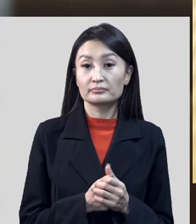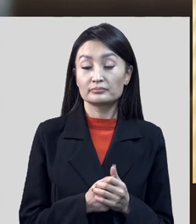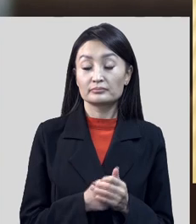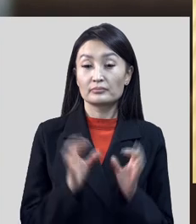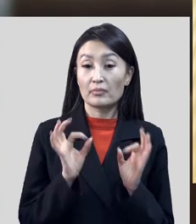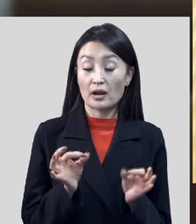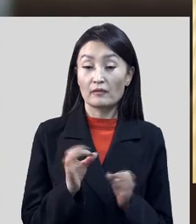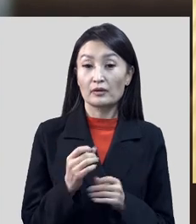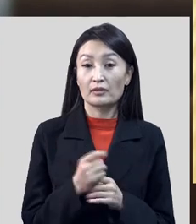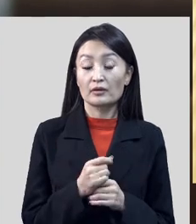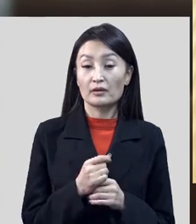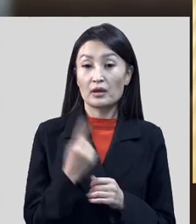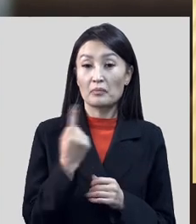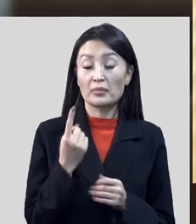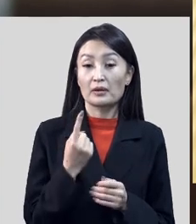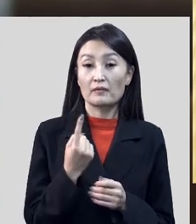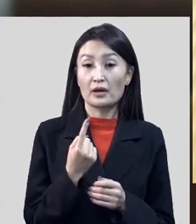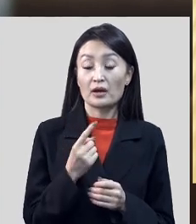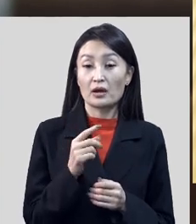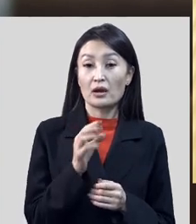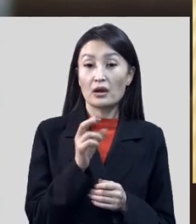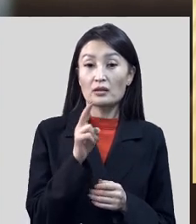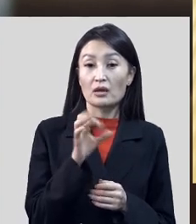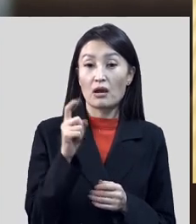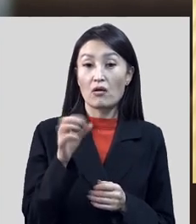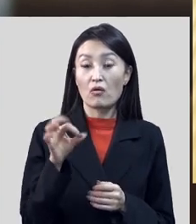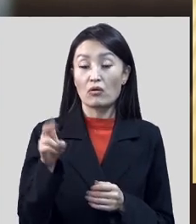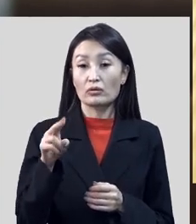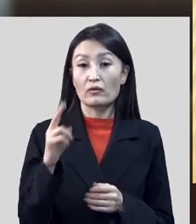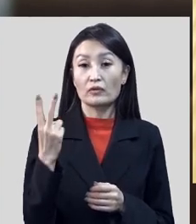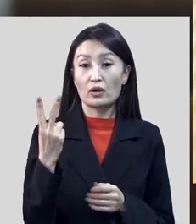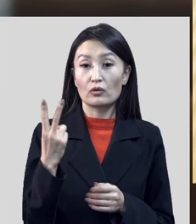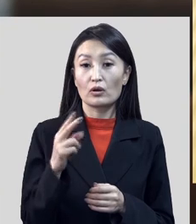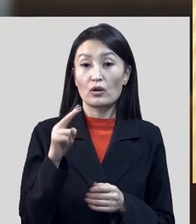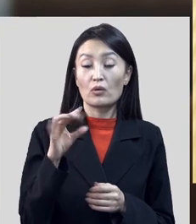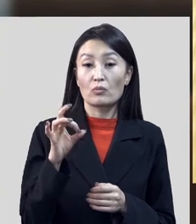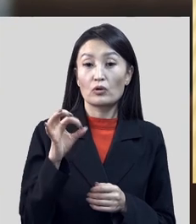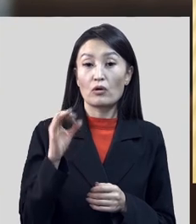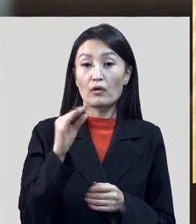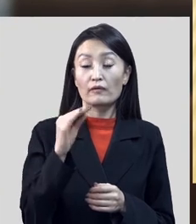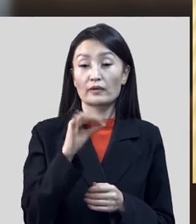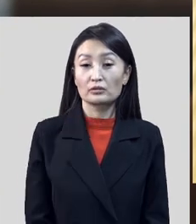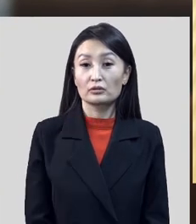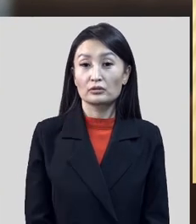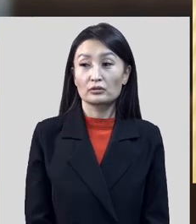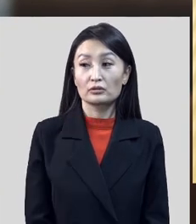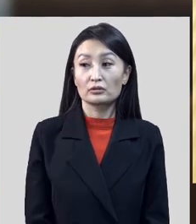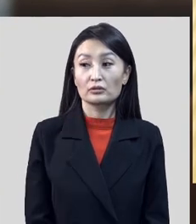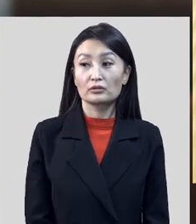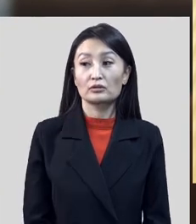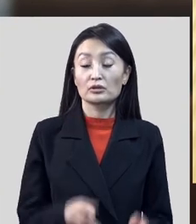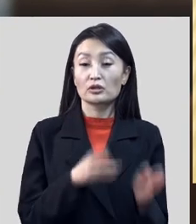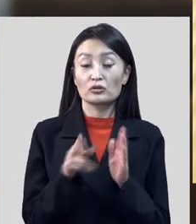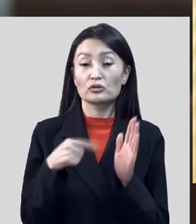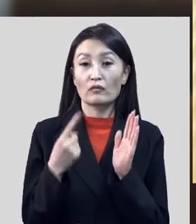правильно 1 доход второе профицит следующий